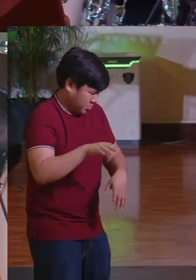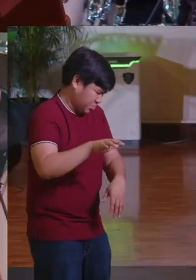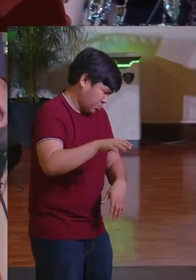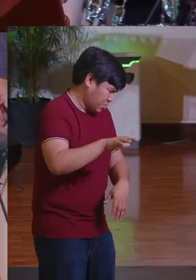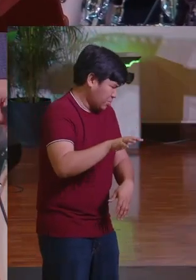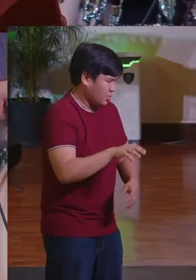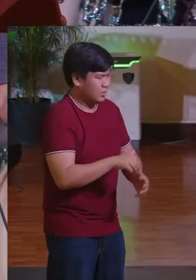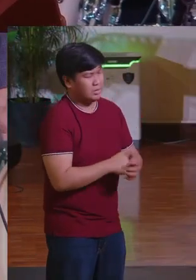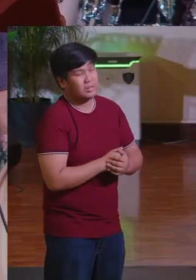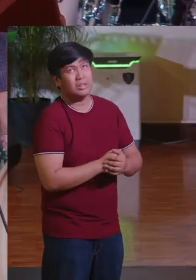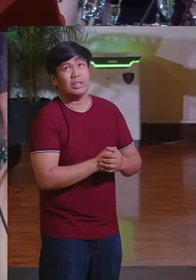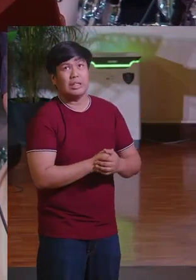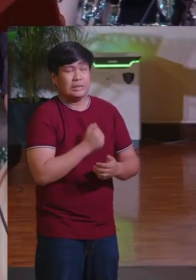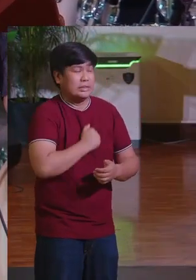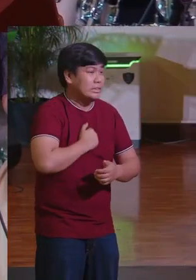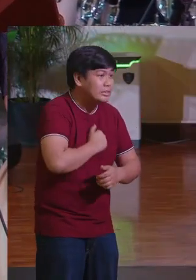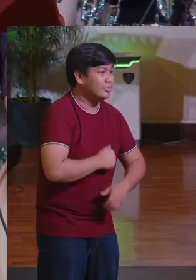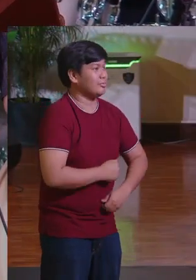Hebrew?